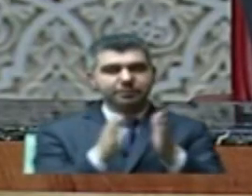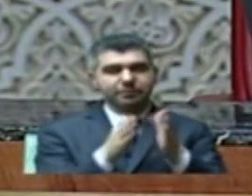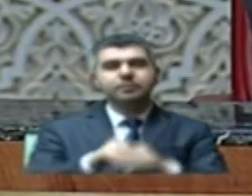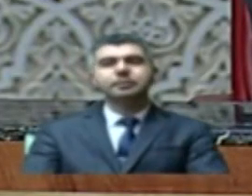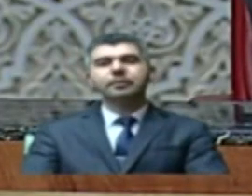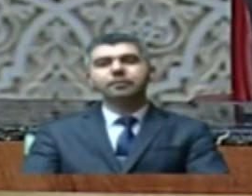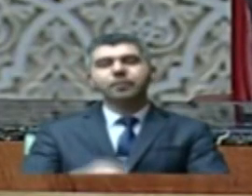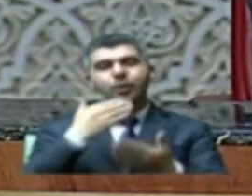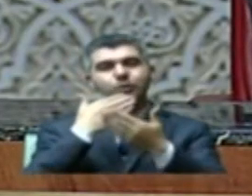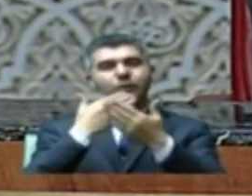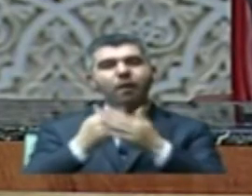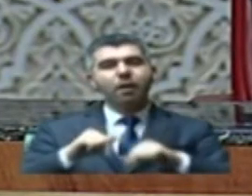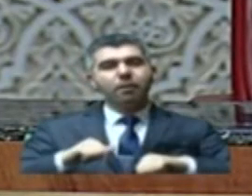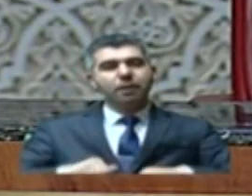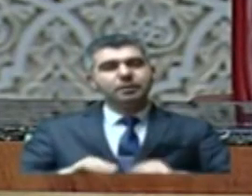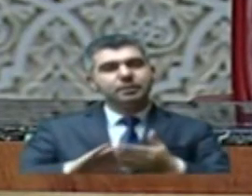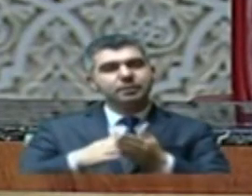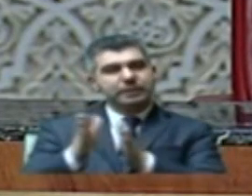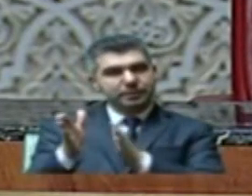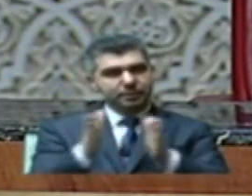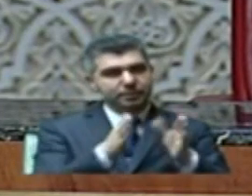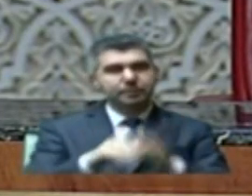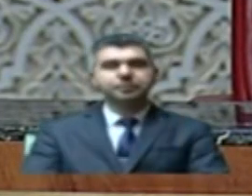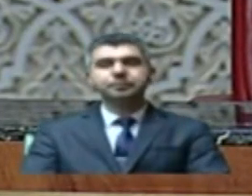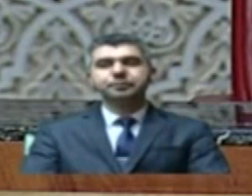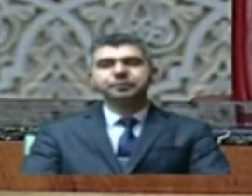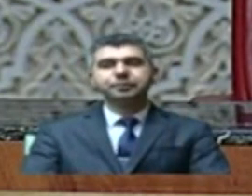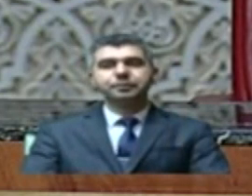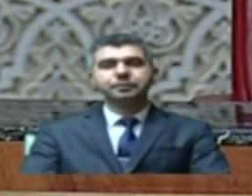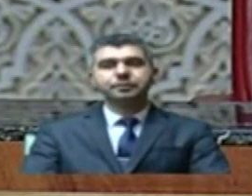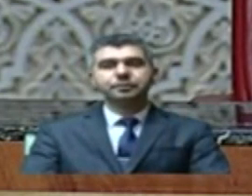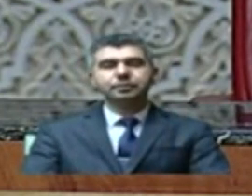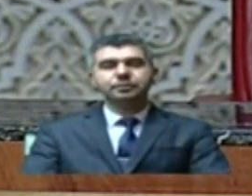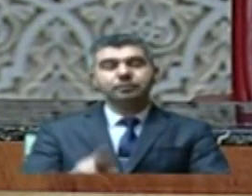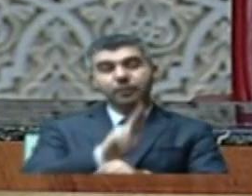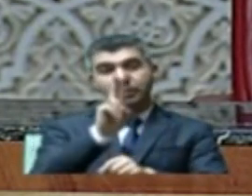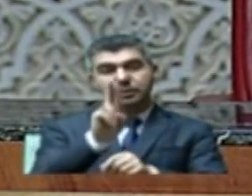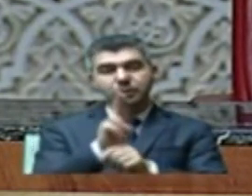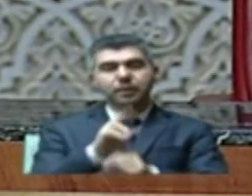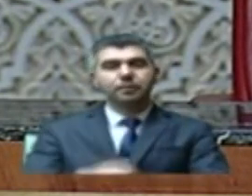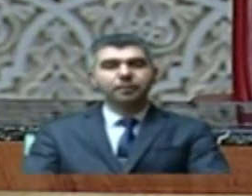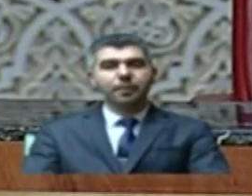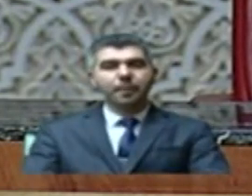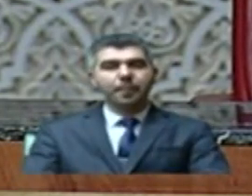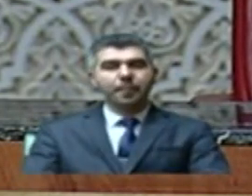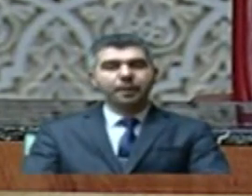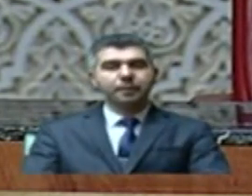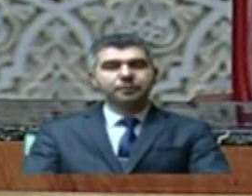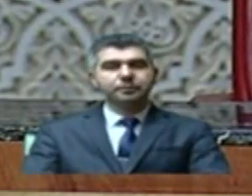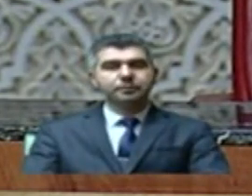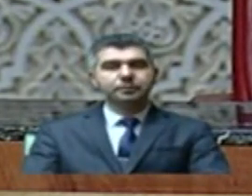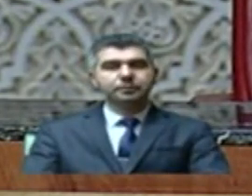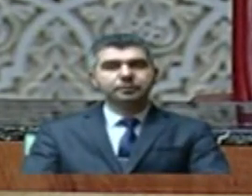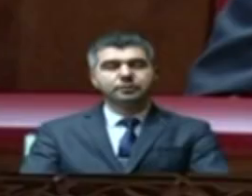الوزير المنتدب، ونشكركم على مساهمتكم في هذه الجلسه التشريعيه. السؤال الموالي والفريد موجه كذلك